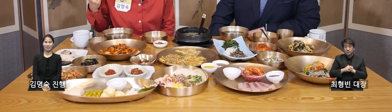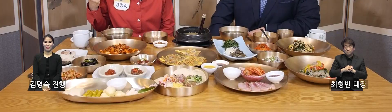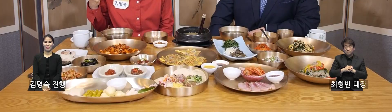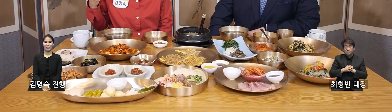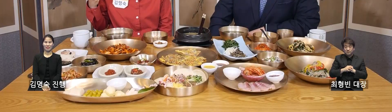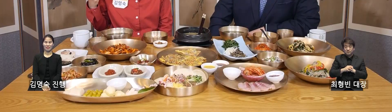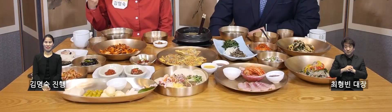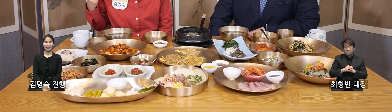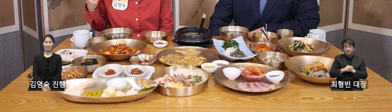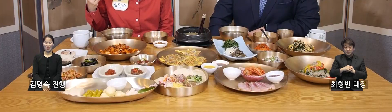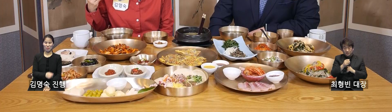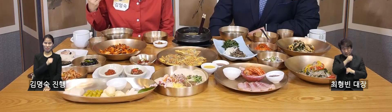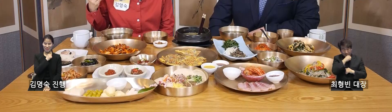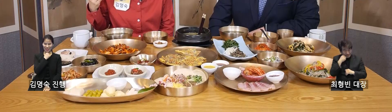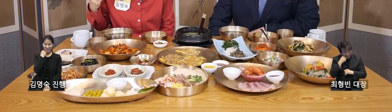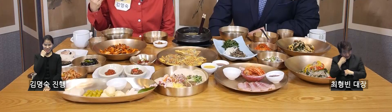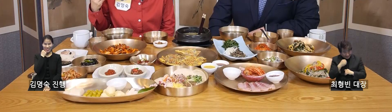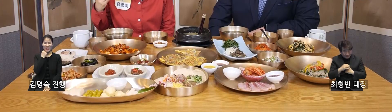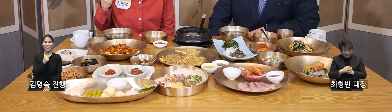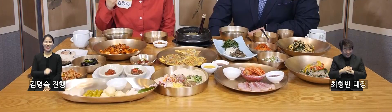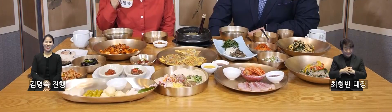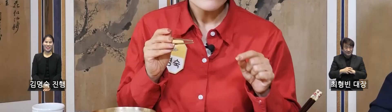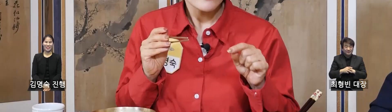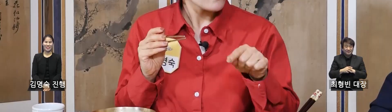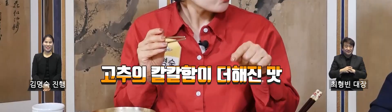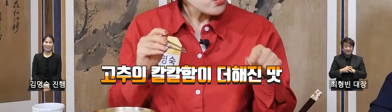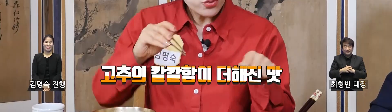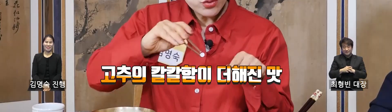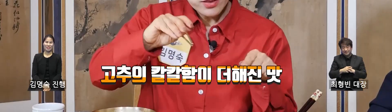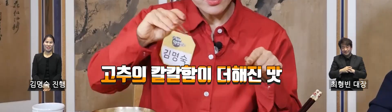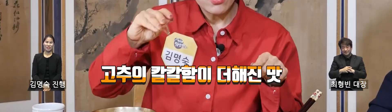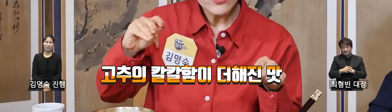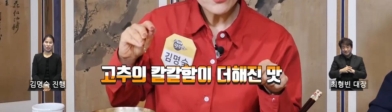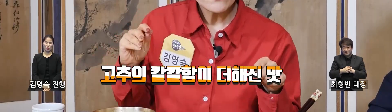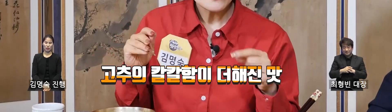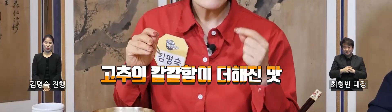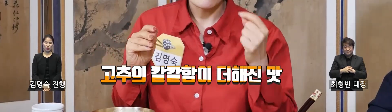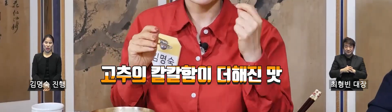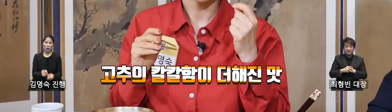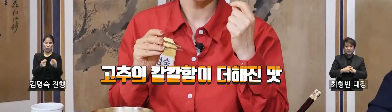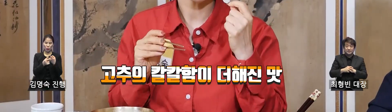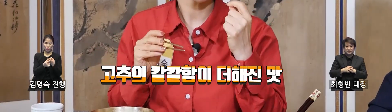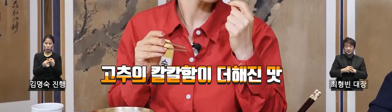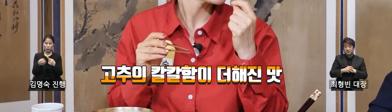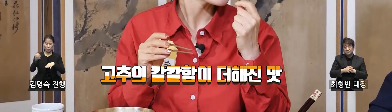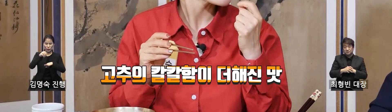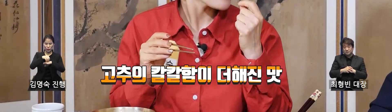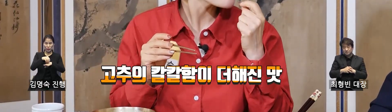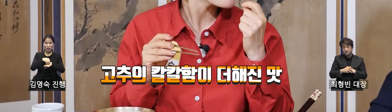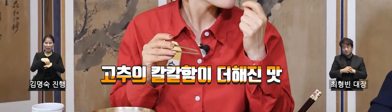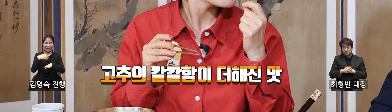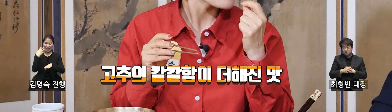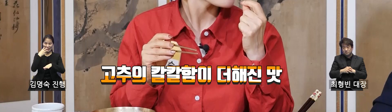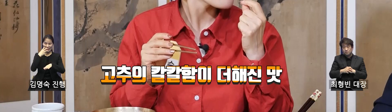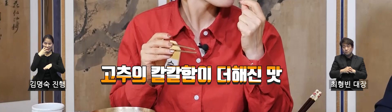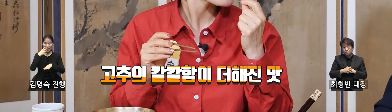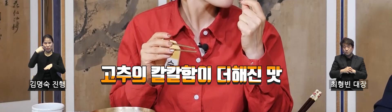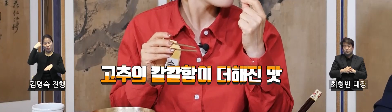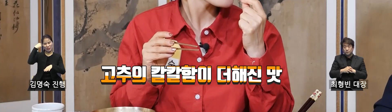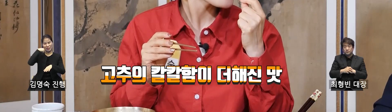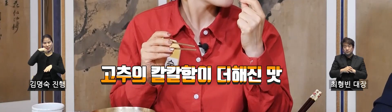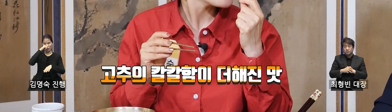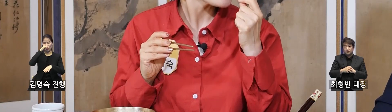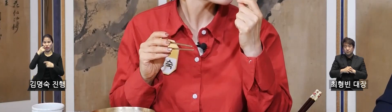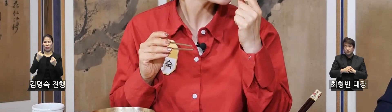맛있으니까 예 예 그럼 흡수를 살짝 얹어 주셔서 살짝 그 칼칼 한 나 으